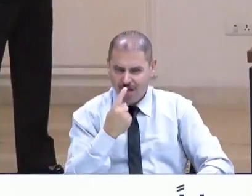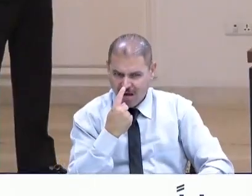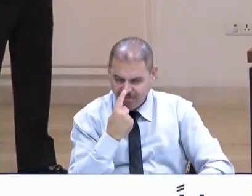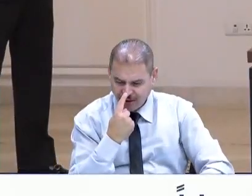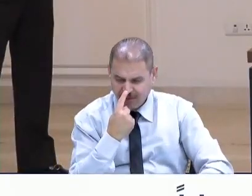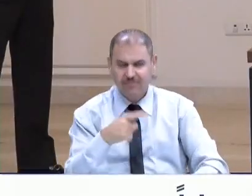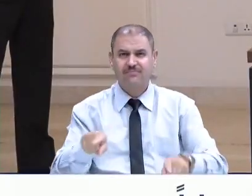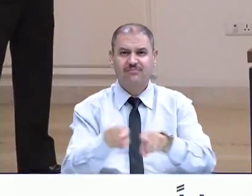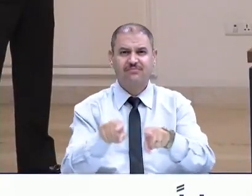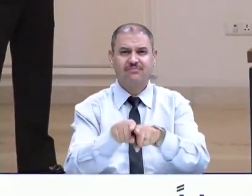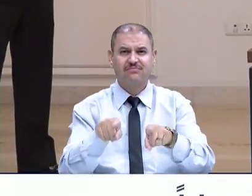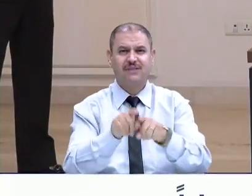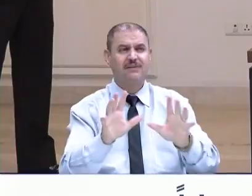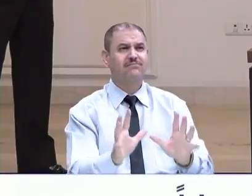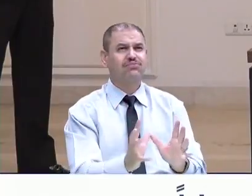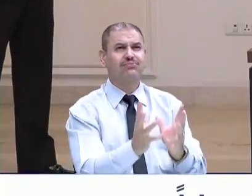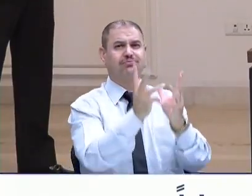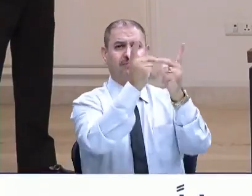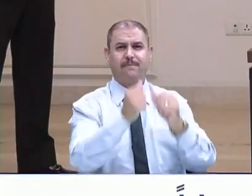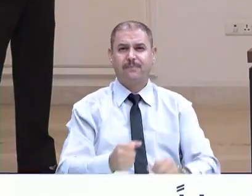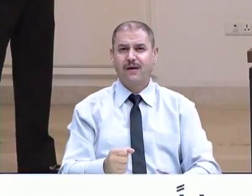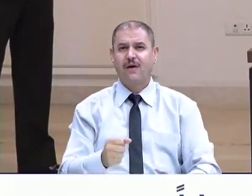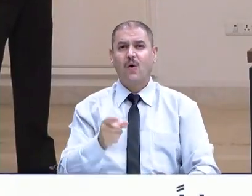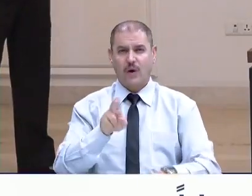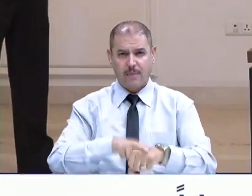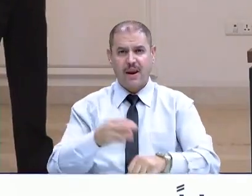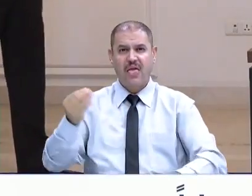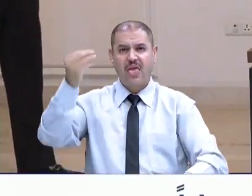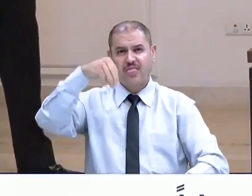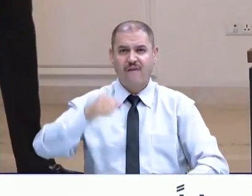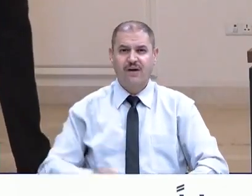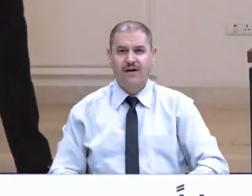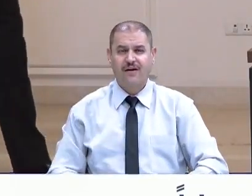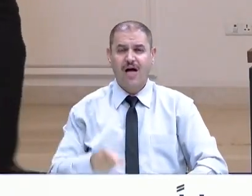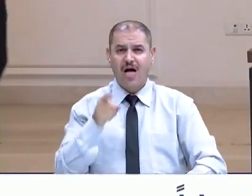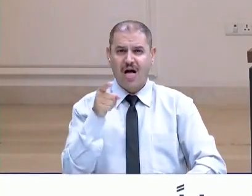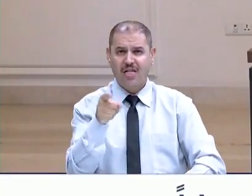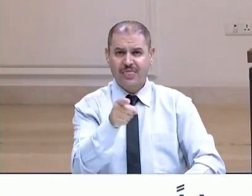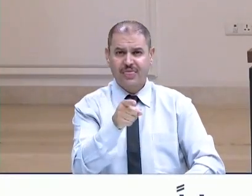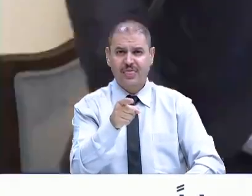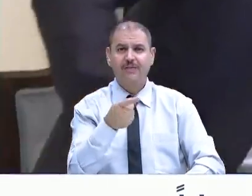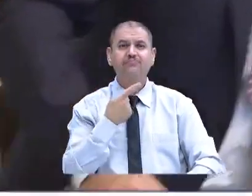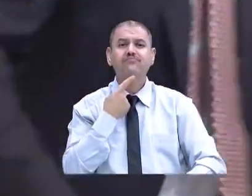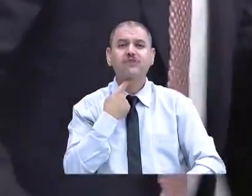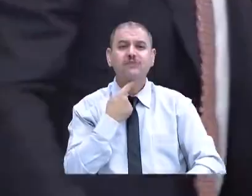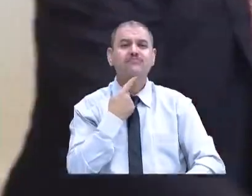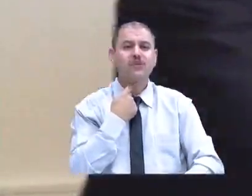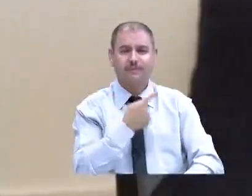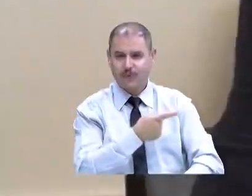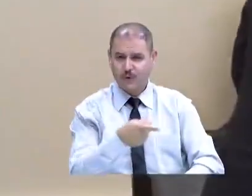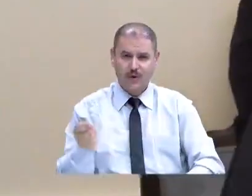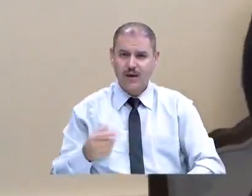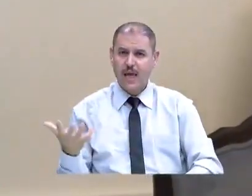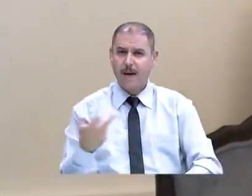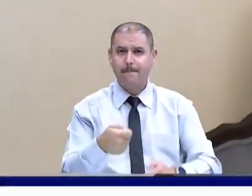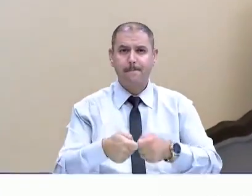المعايير العالميه للنمو الاخضر اضافه الى رفع الطاقه الاستيعابيه لميناء الحاويات لتصل لاكثر